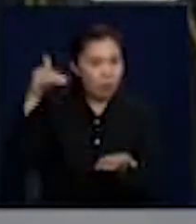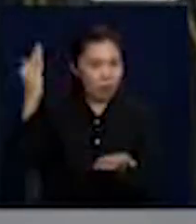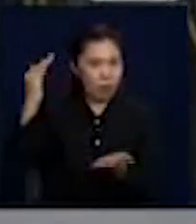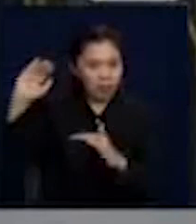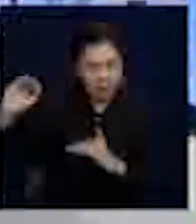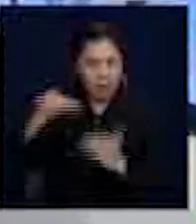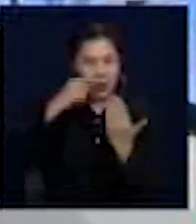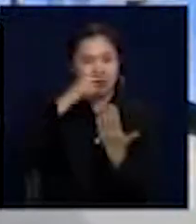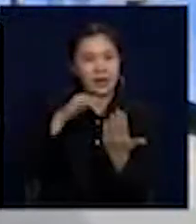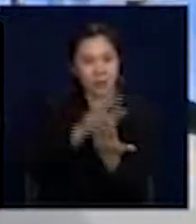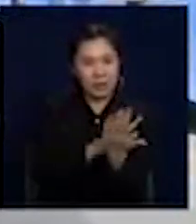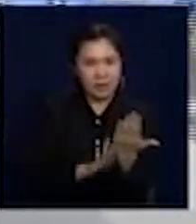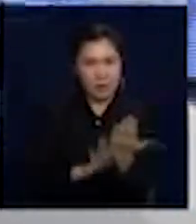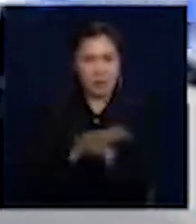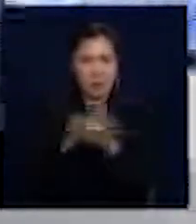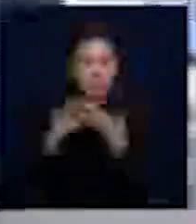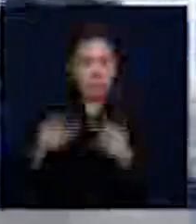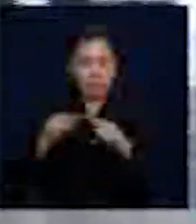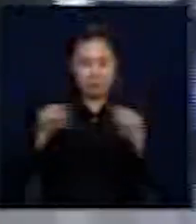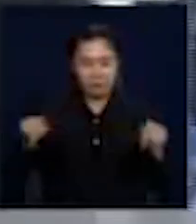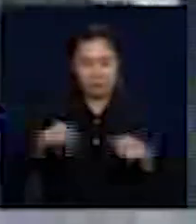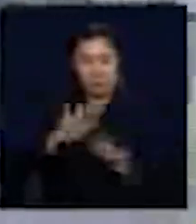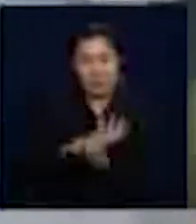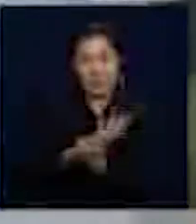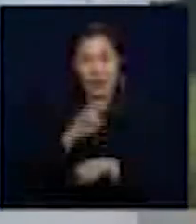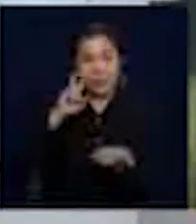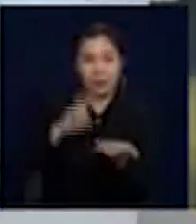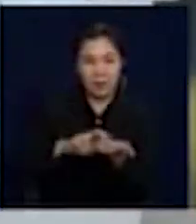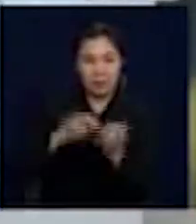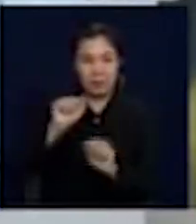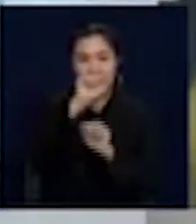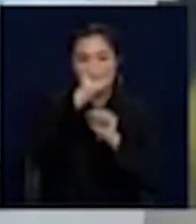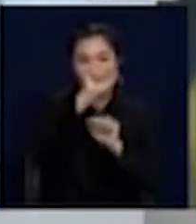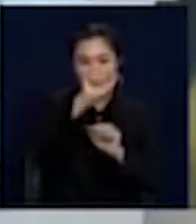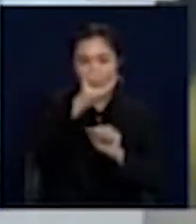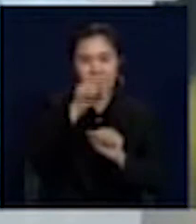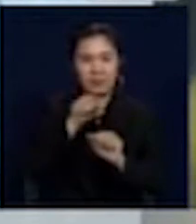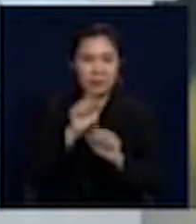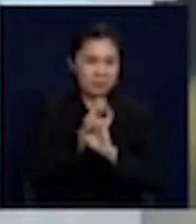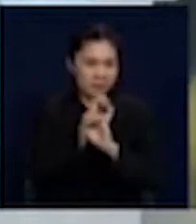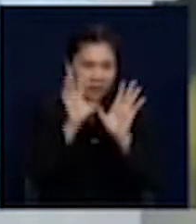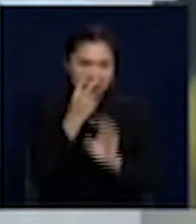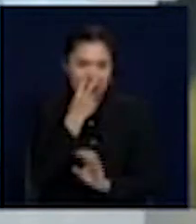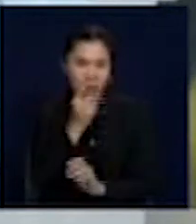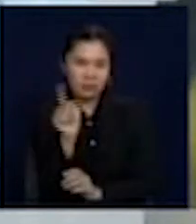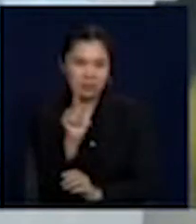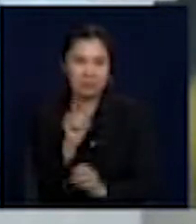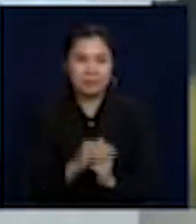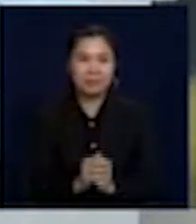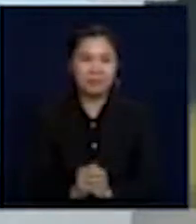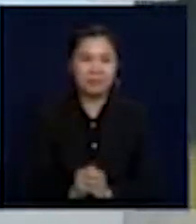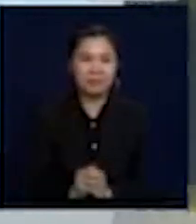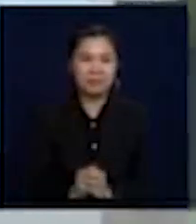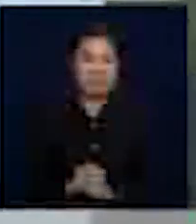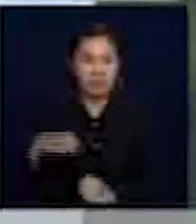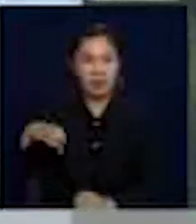ทยผ่านเรียบร้อยและใบอนุญาตในการนำเข้ารถติดหน้ารถชัดเจนมากรถเมล็อตแรกนี้บริ